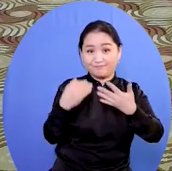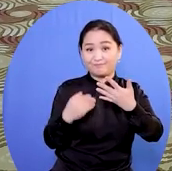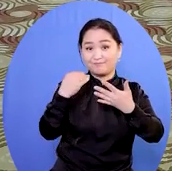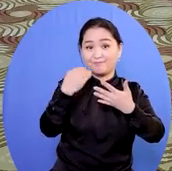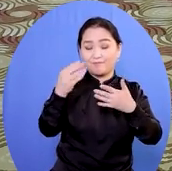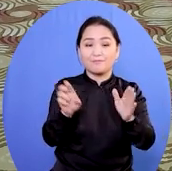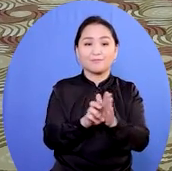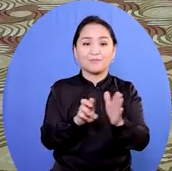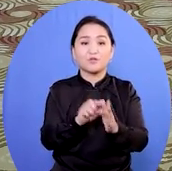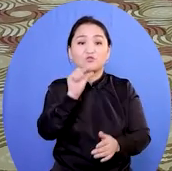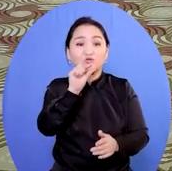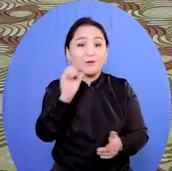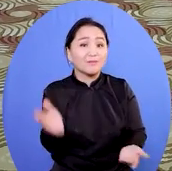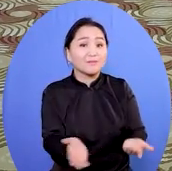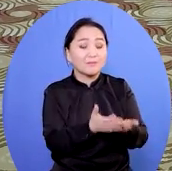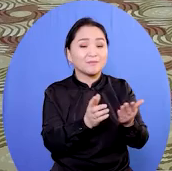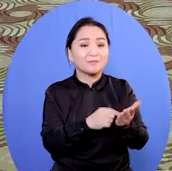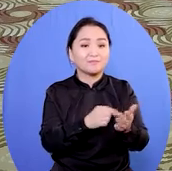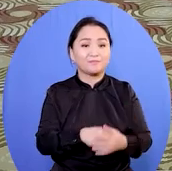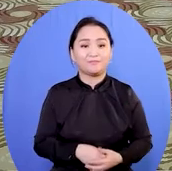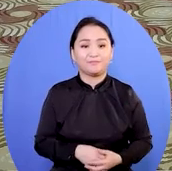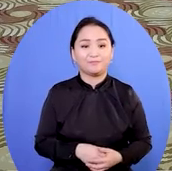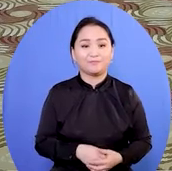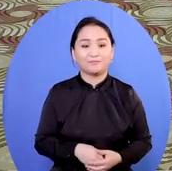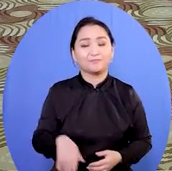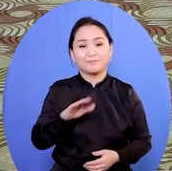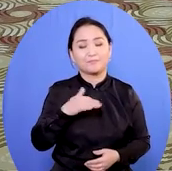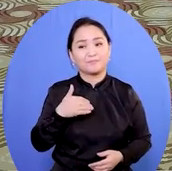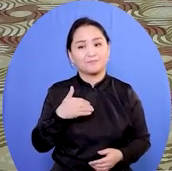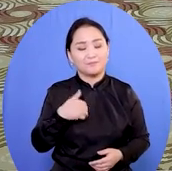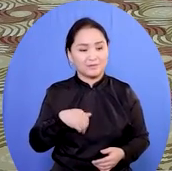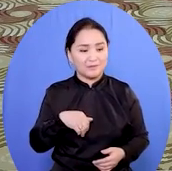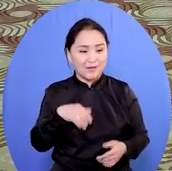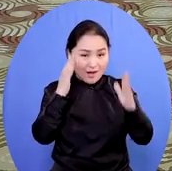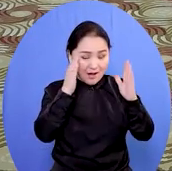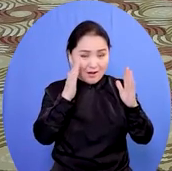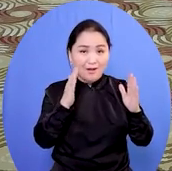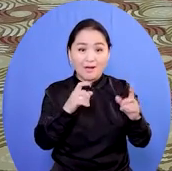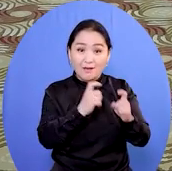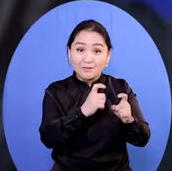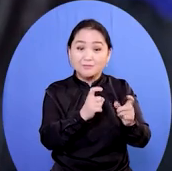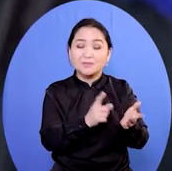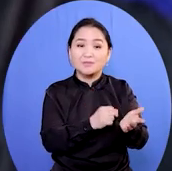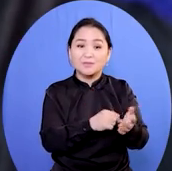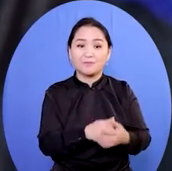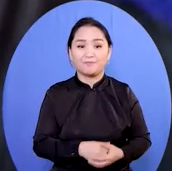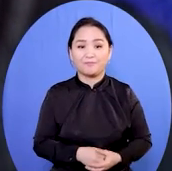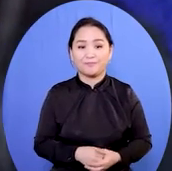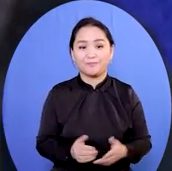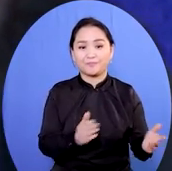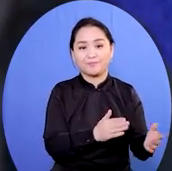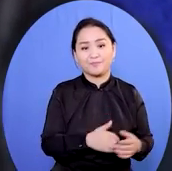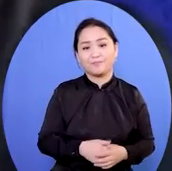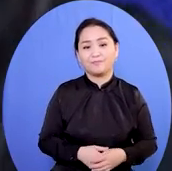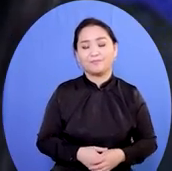байна гэсэн үг. Тэгэхээр баг зэргийн дэмжлэг тэр хүмүүст хэрэгтэй. Бидний анхаарал. Тийм, анхаарал халамж хэрэгтэй гэсэн үг шүү дээ.